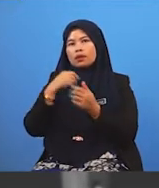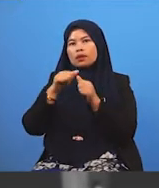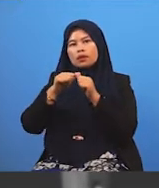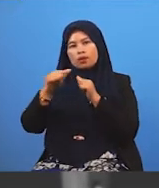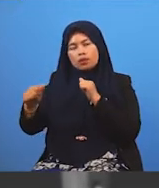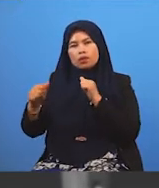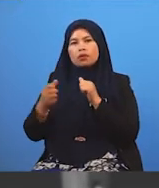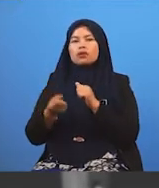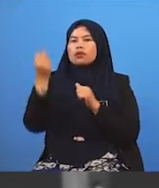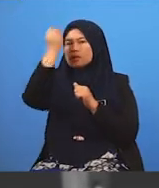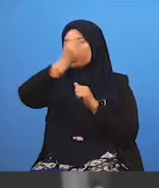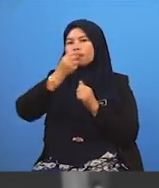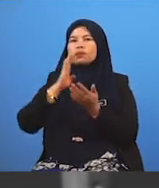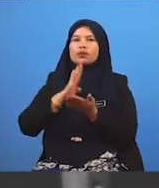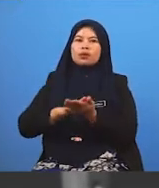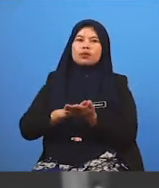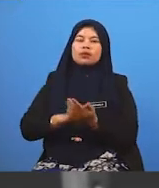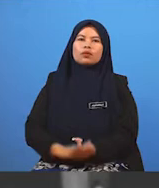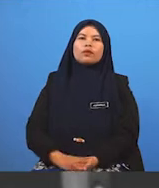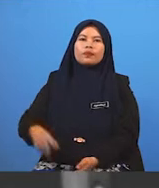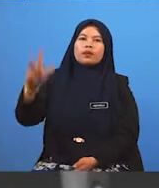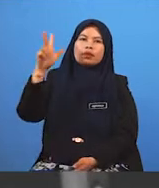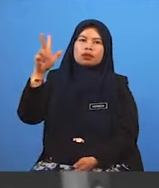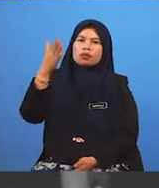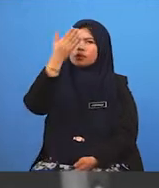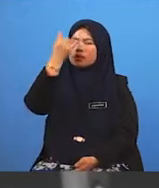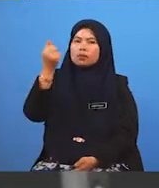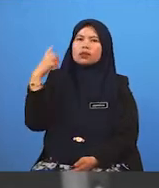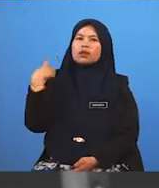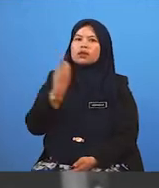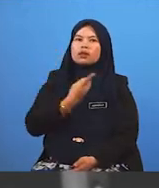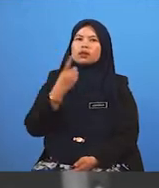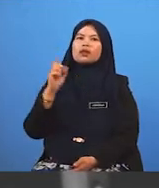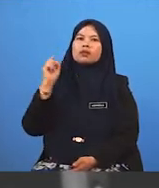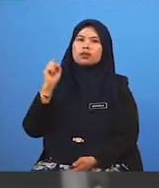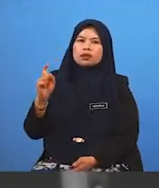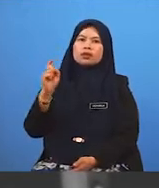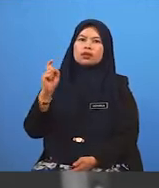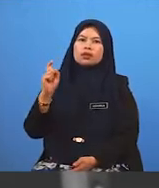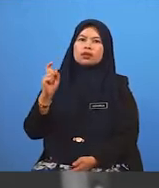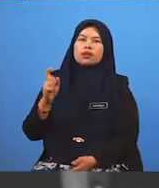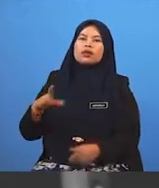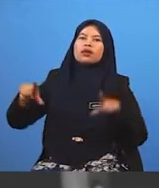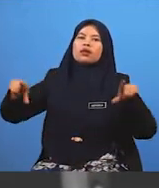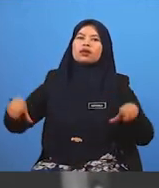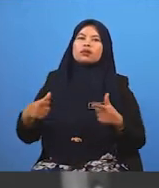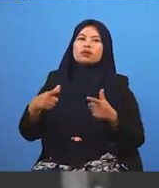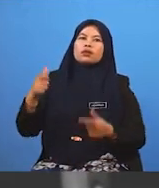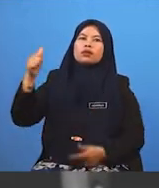Soalan yang ketiga, mengapakah kita perlu melakukan amar ma'ruf dan nahi